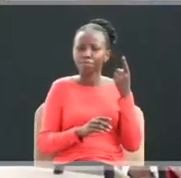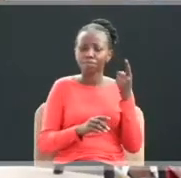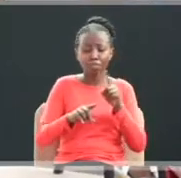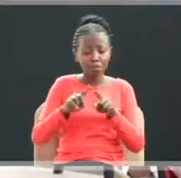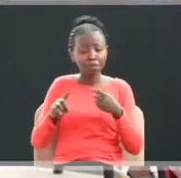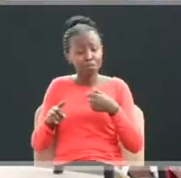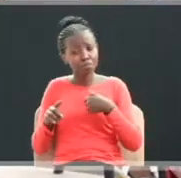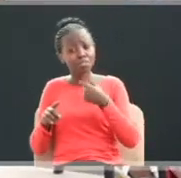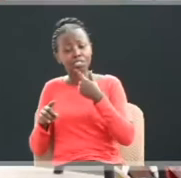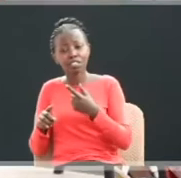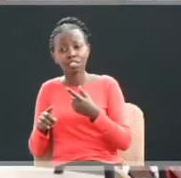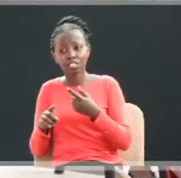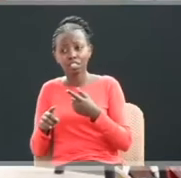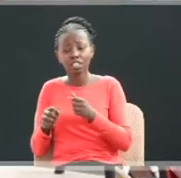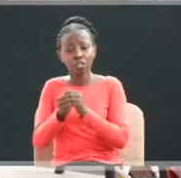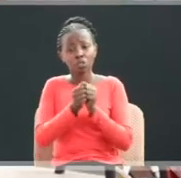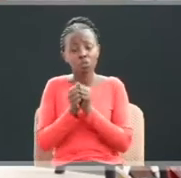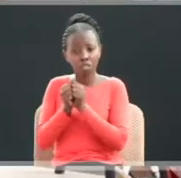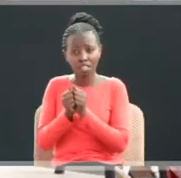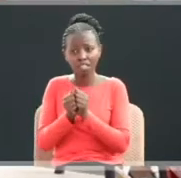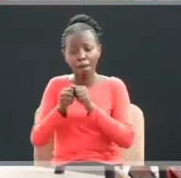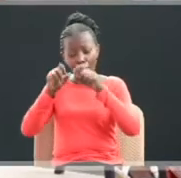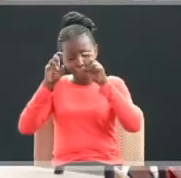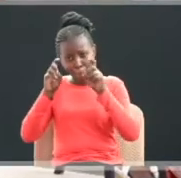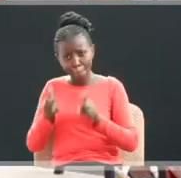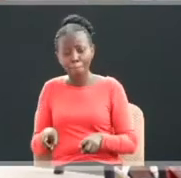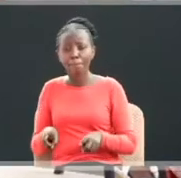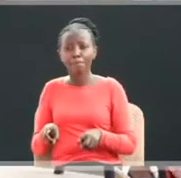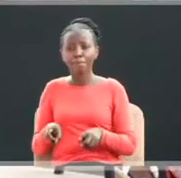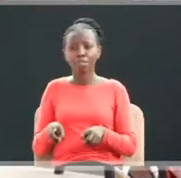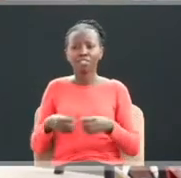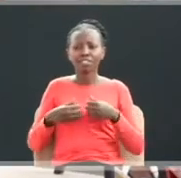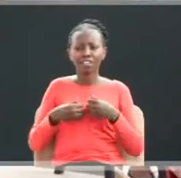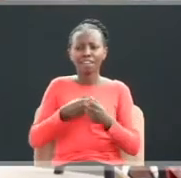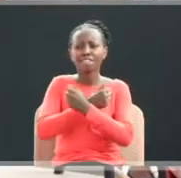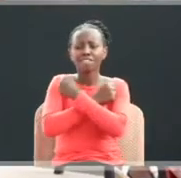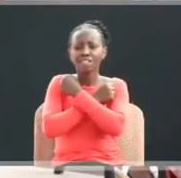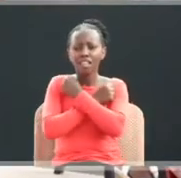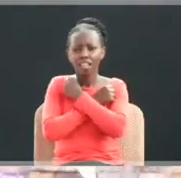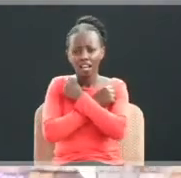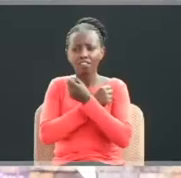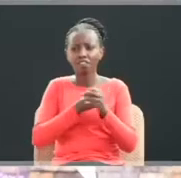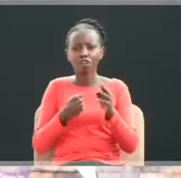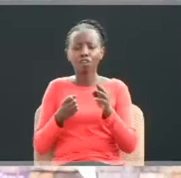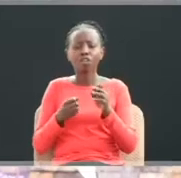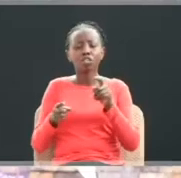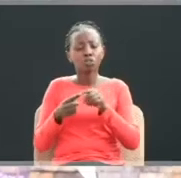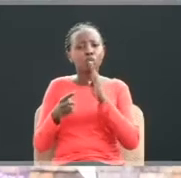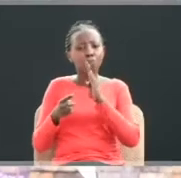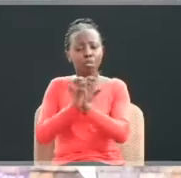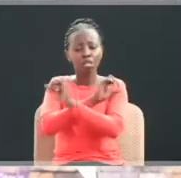point that we are bringing is together with that we must have a consuming passion from us of holiness of